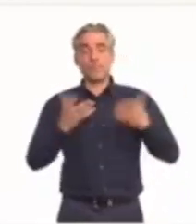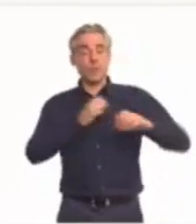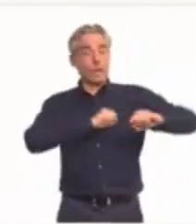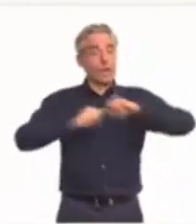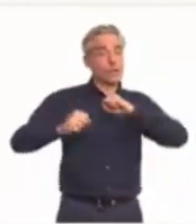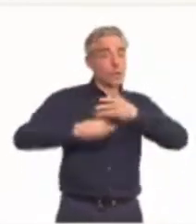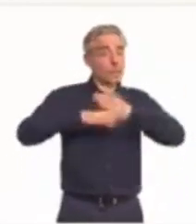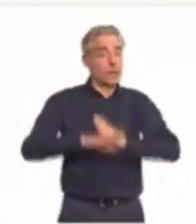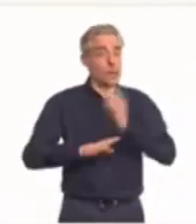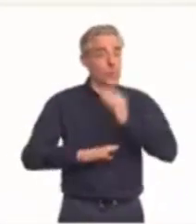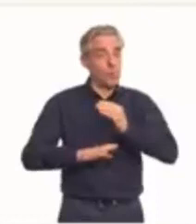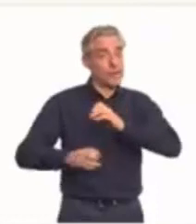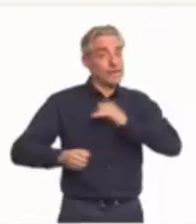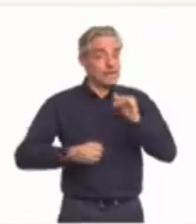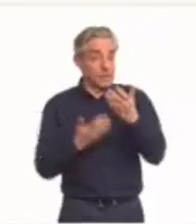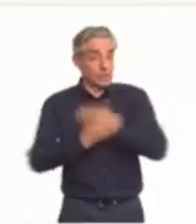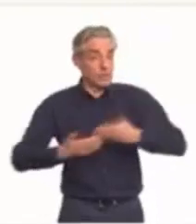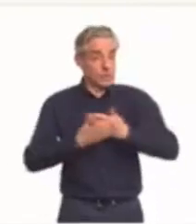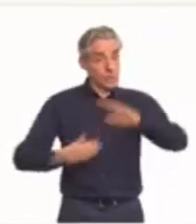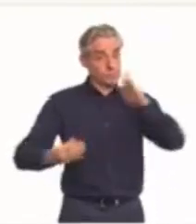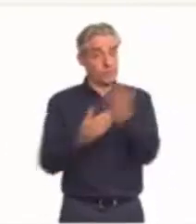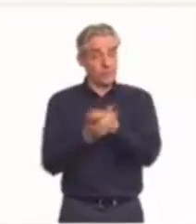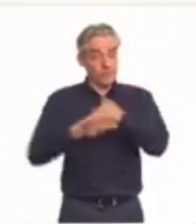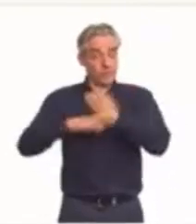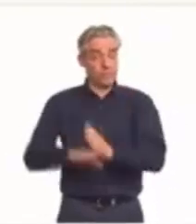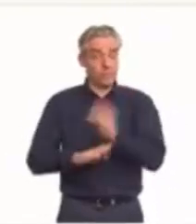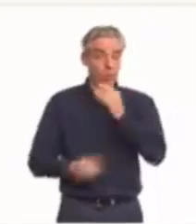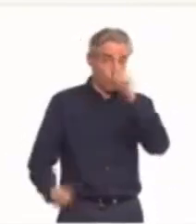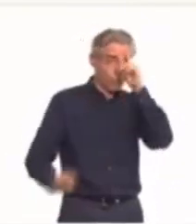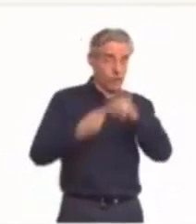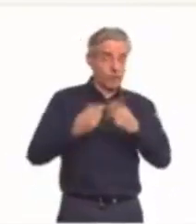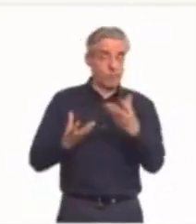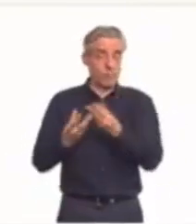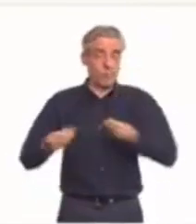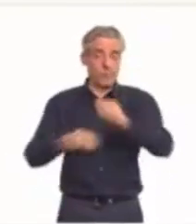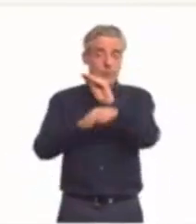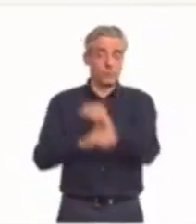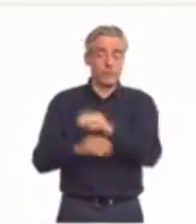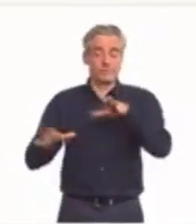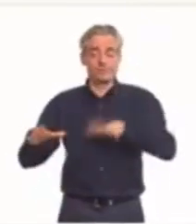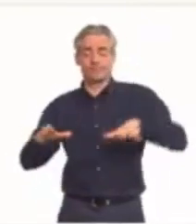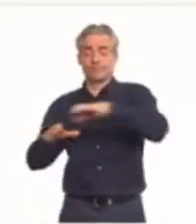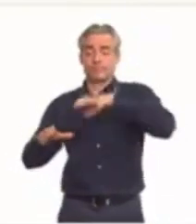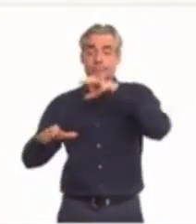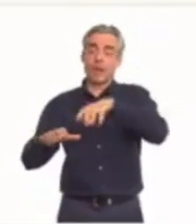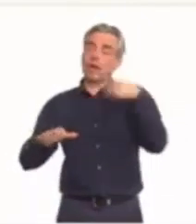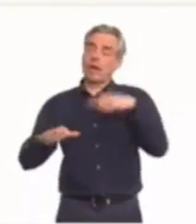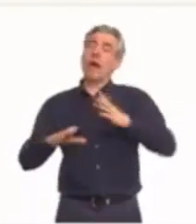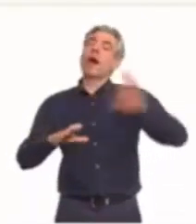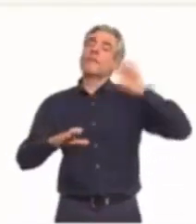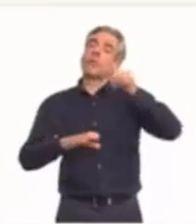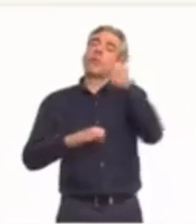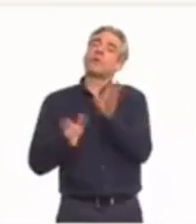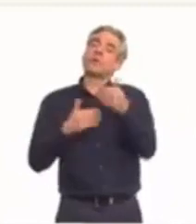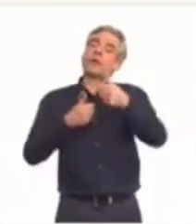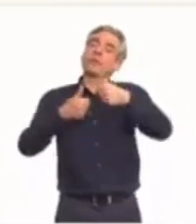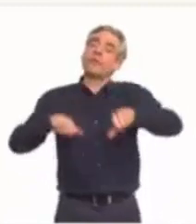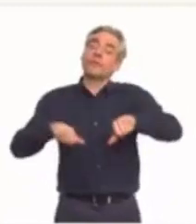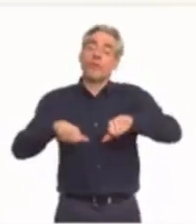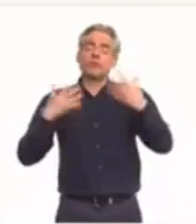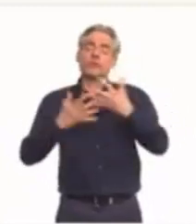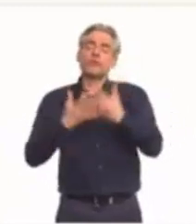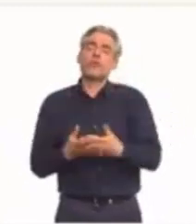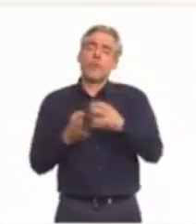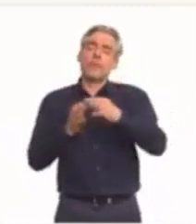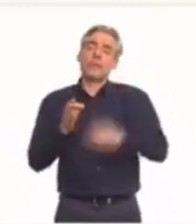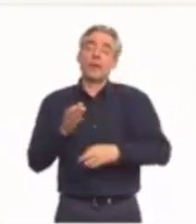agir, évidemment, si la situation devait le nécessiter, afin de protéger la population dans un territoire qui a déjà payé un lourd tribut à la pandémie,